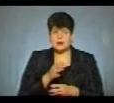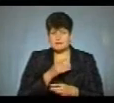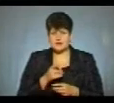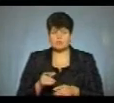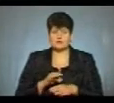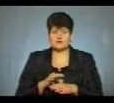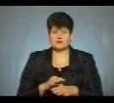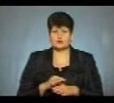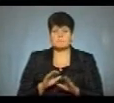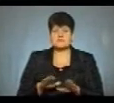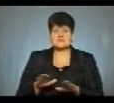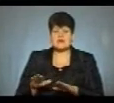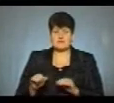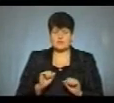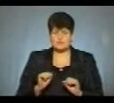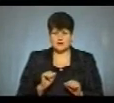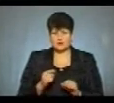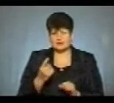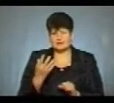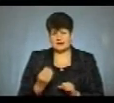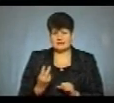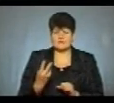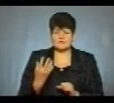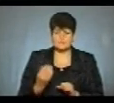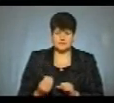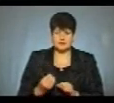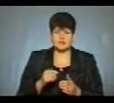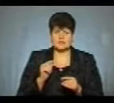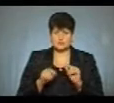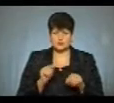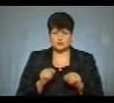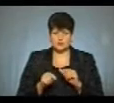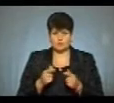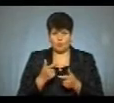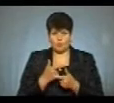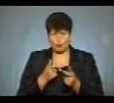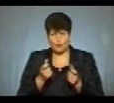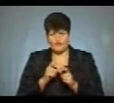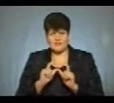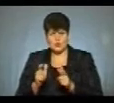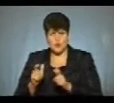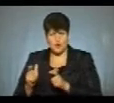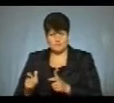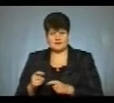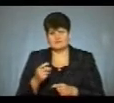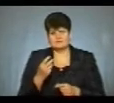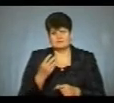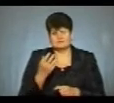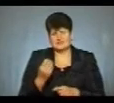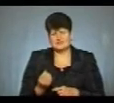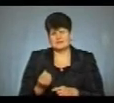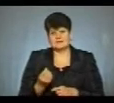місцевими управліннями. Я думаю, день-два відрахуються всі повідомлення. День, два, три, чотири, бо